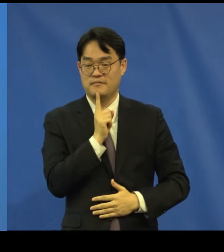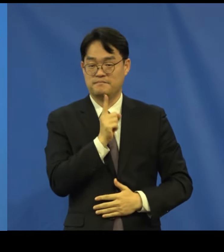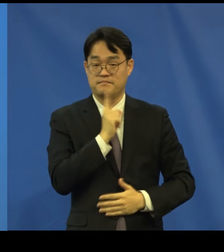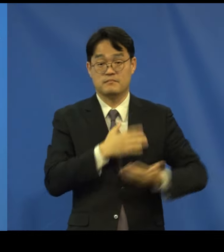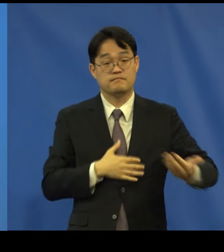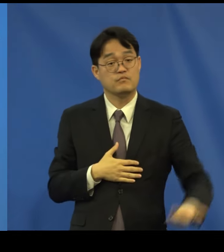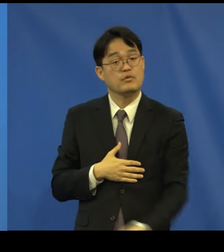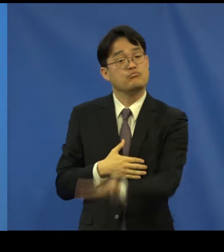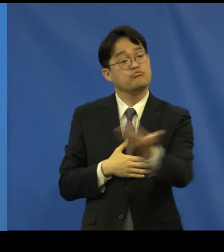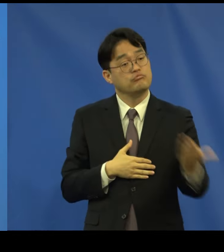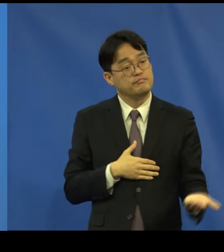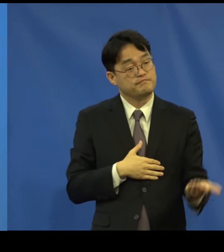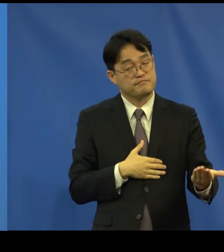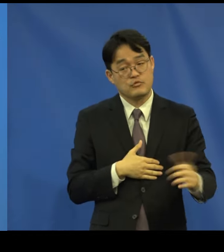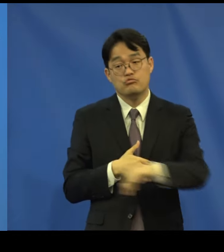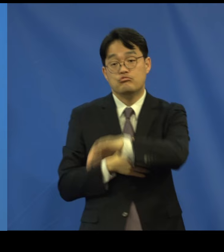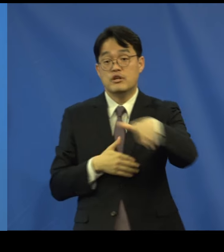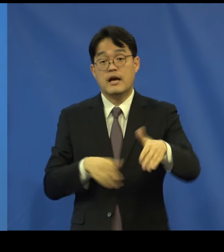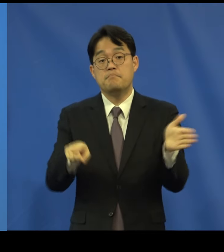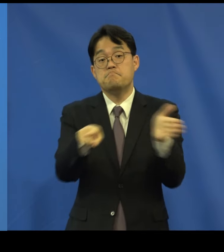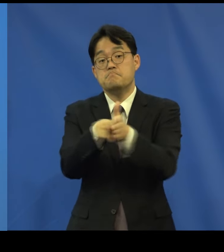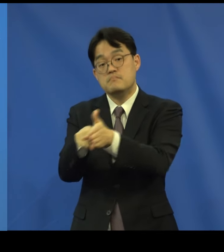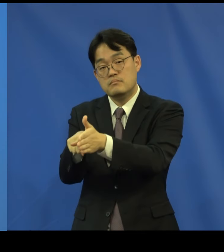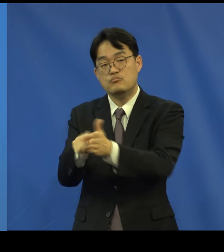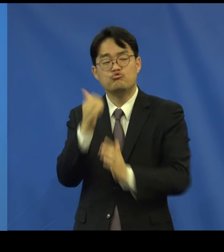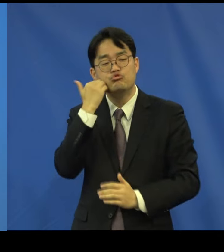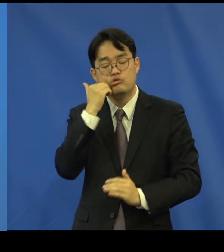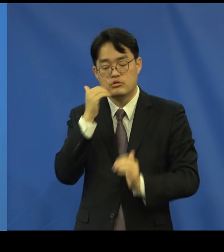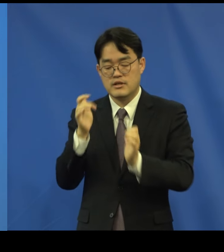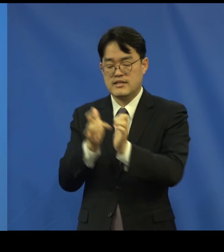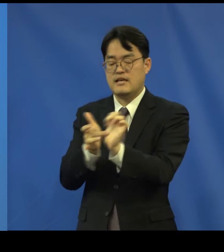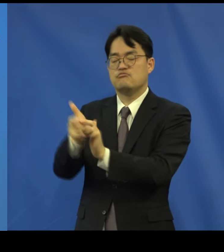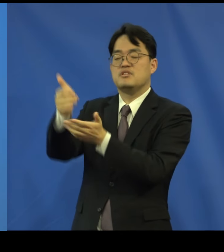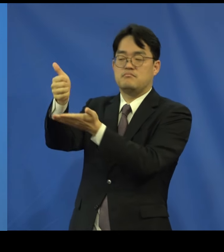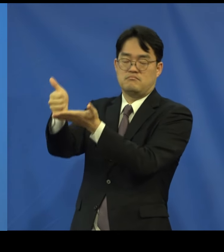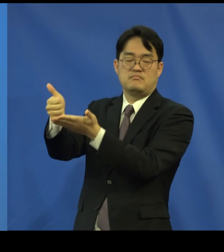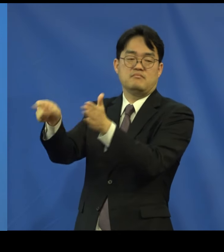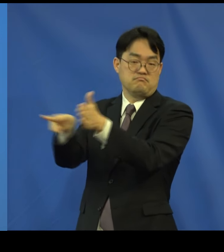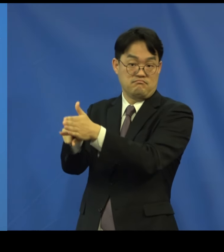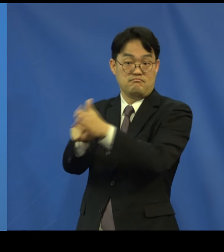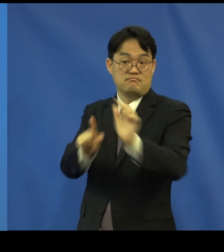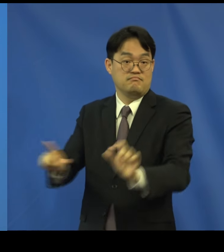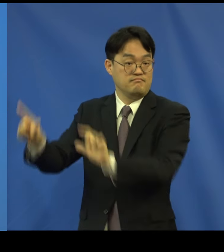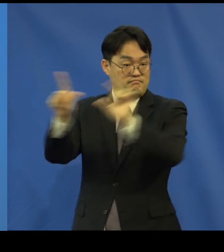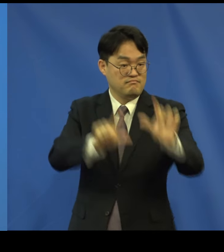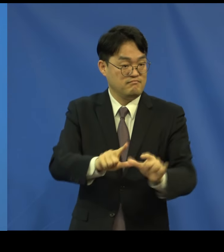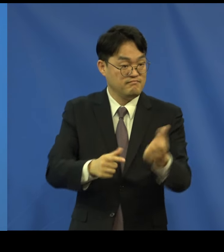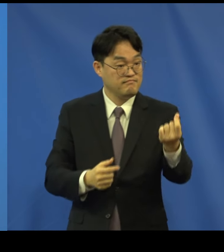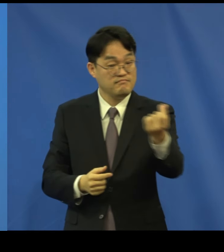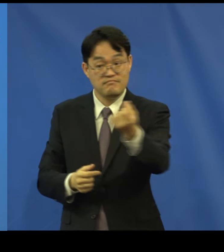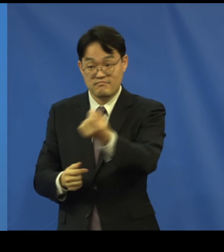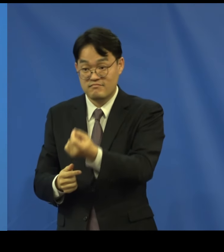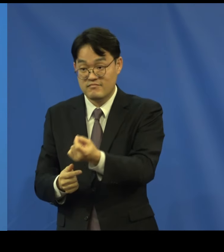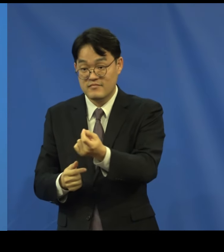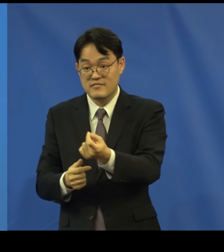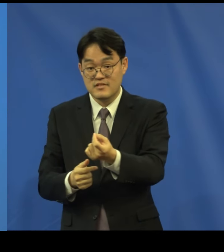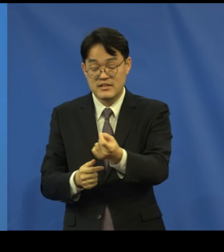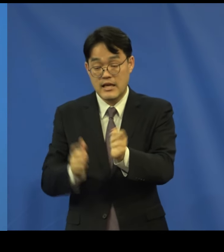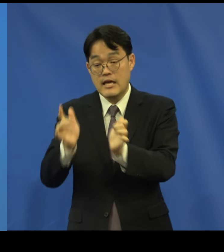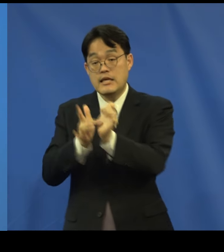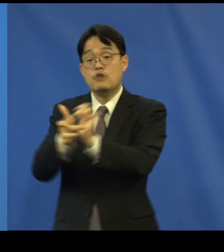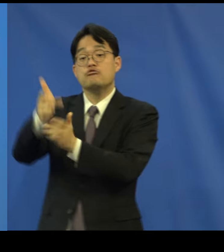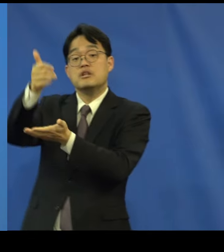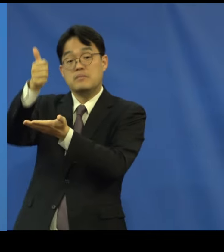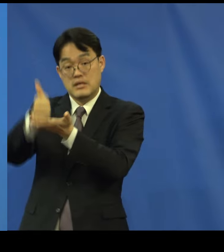그 대상이 누구입니까? 예수 그리스도. 그 예수 그리스도는 요한복음에서 이 헬라어로는 에고 에이미 용법이라고